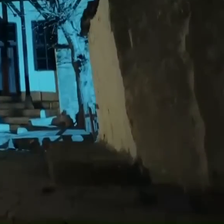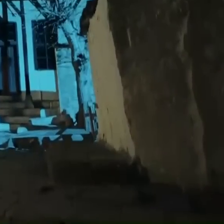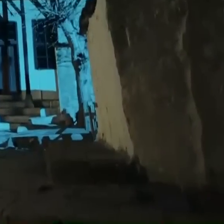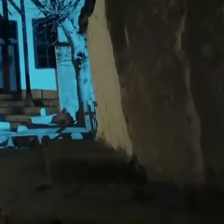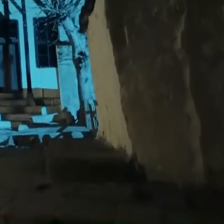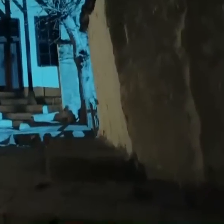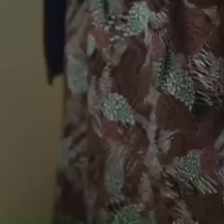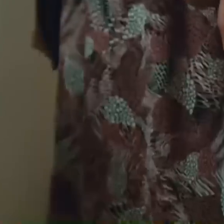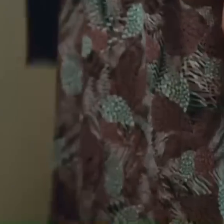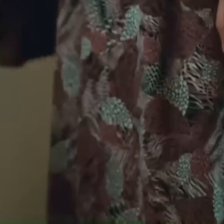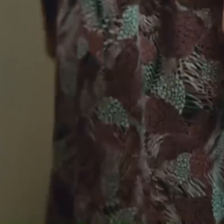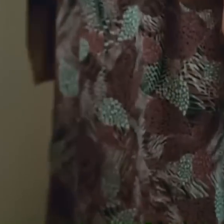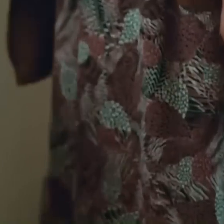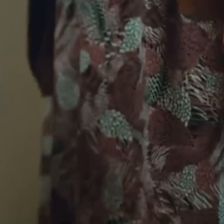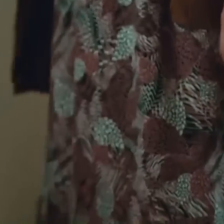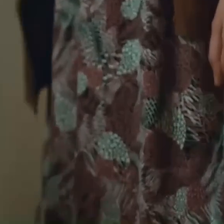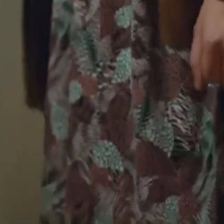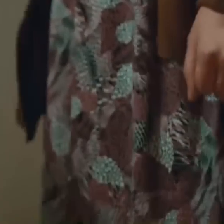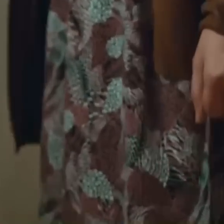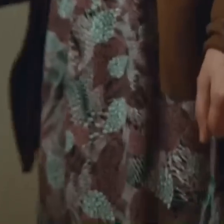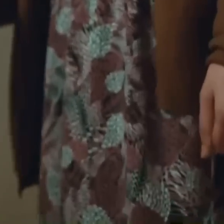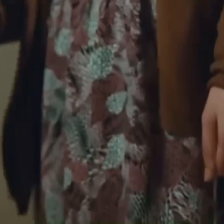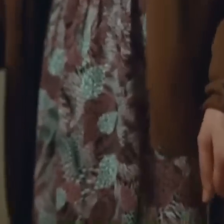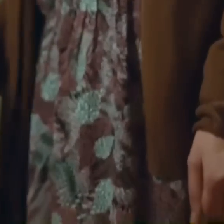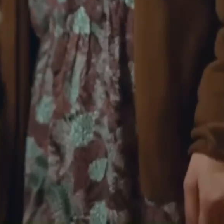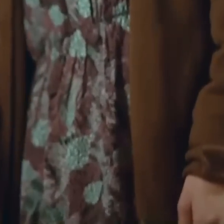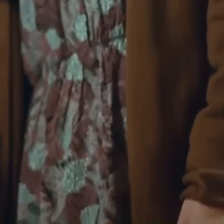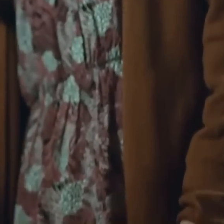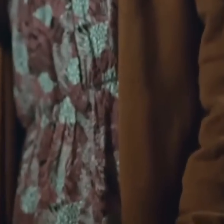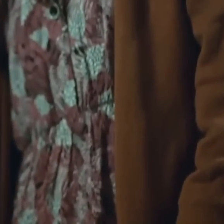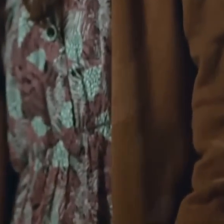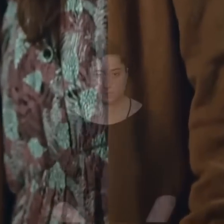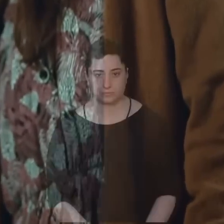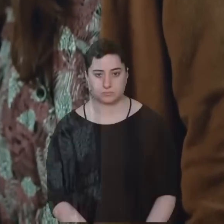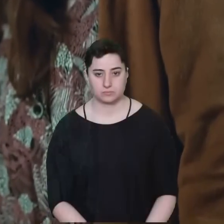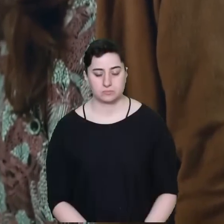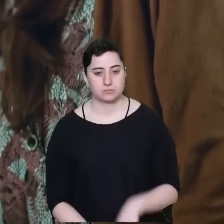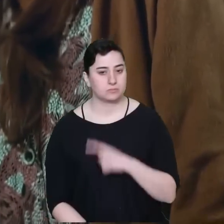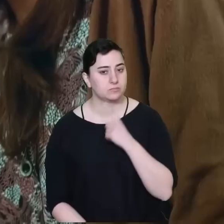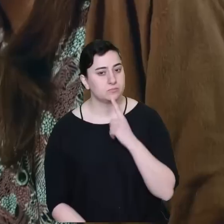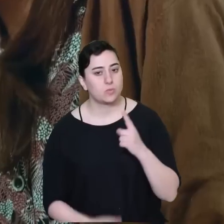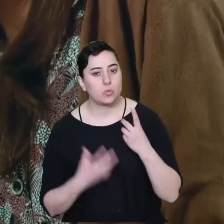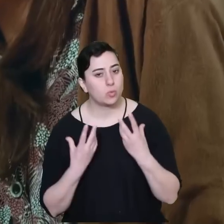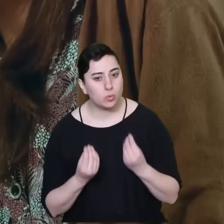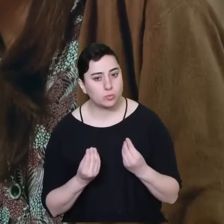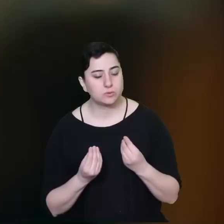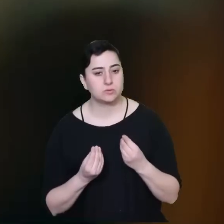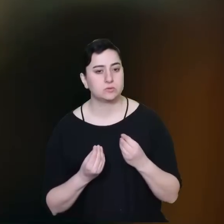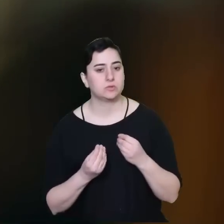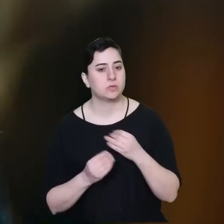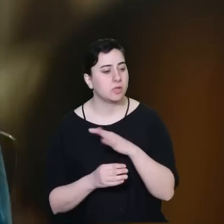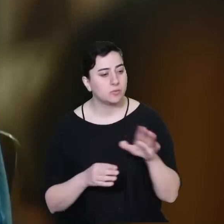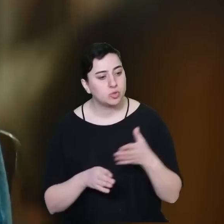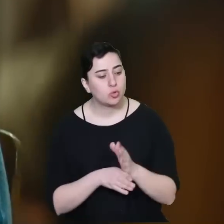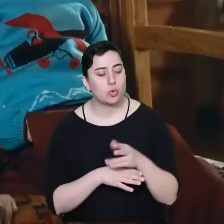dıştan görünümü. Dökme soba üstünde kestaneler. Emine altı kafesli tavada mısır patlatıyor. Nuh aleyhisselam ısrarla herkesi doğru